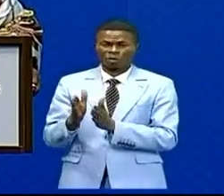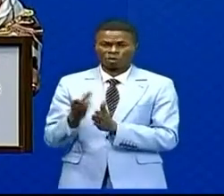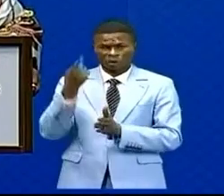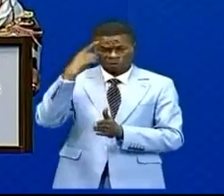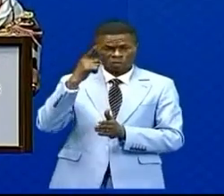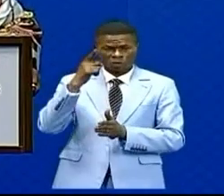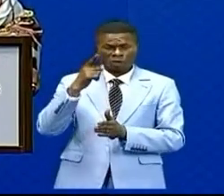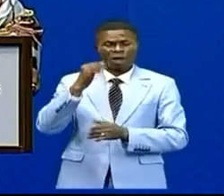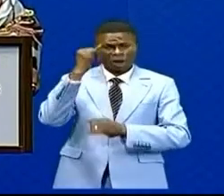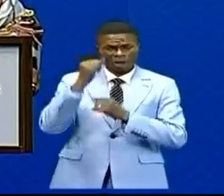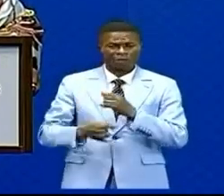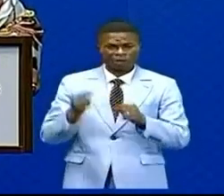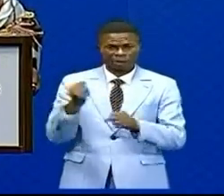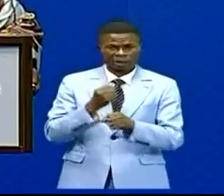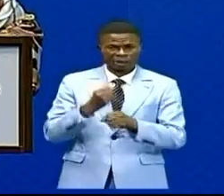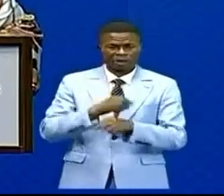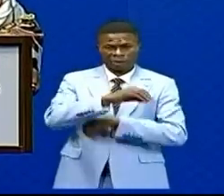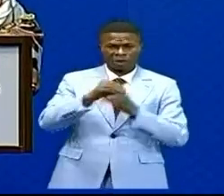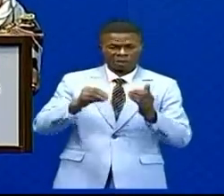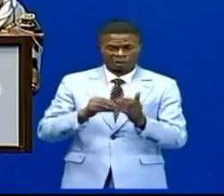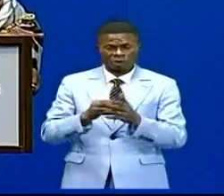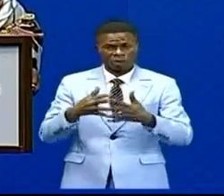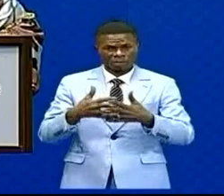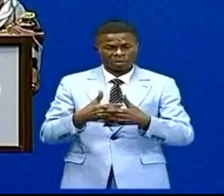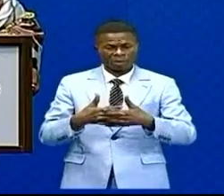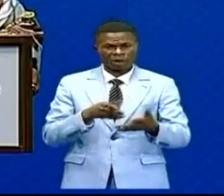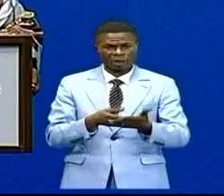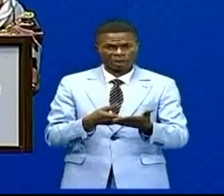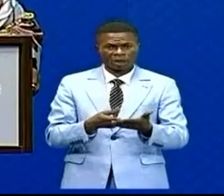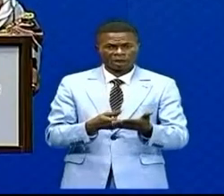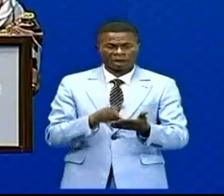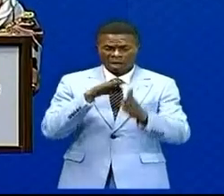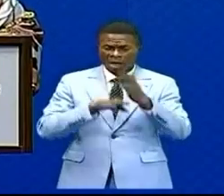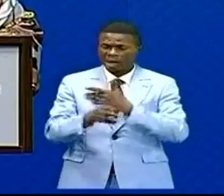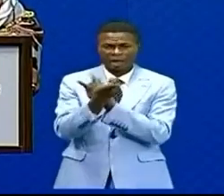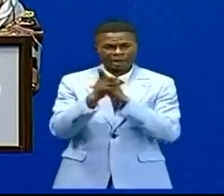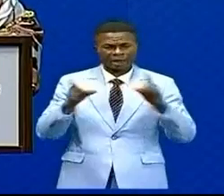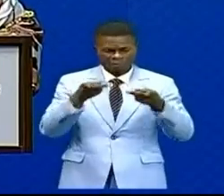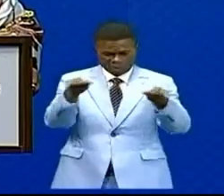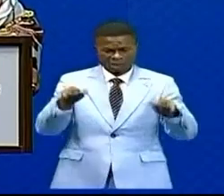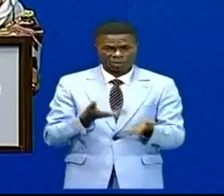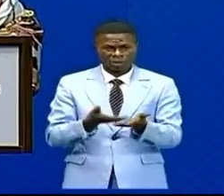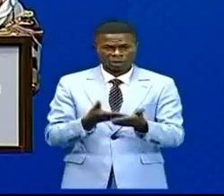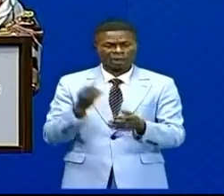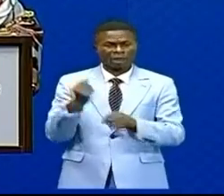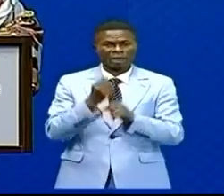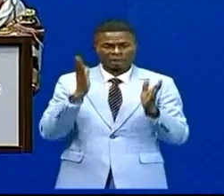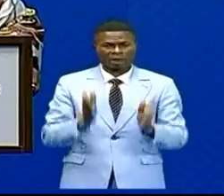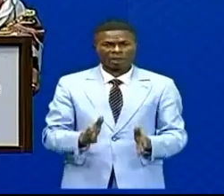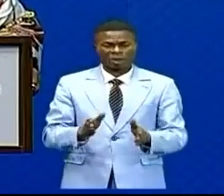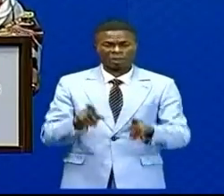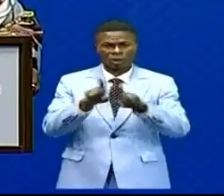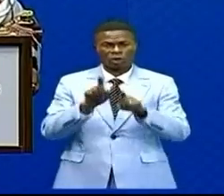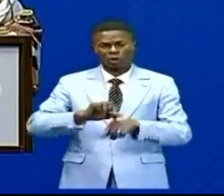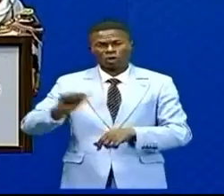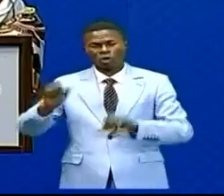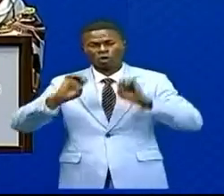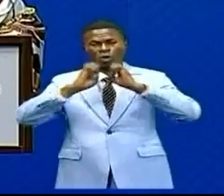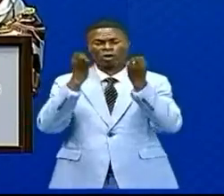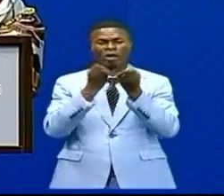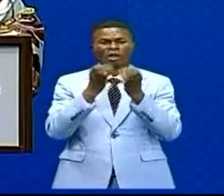le parachèvement des travaux du centre d'incubation et l'accès libre à ces sites par les agents et autres